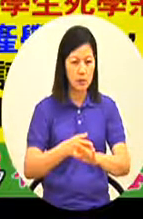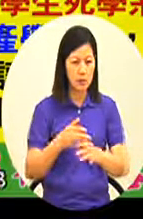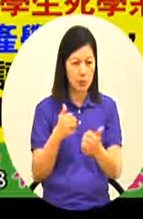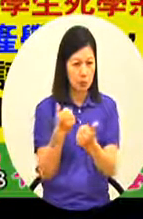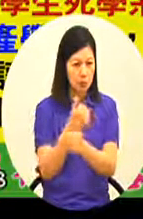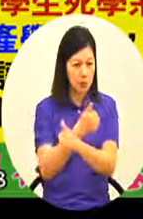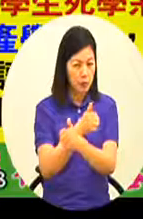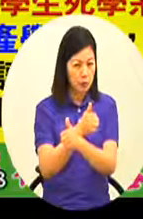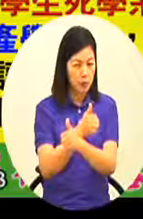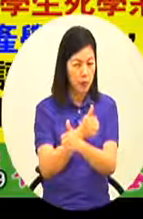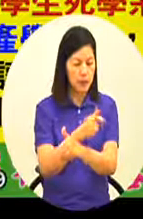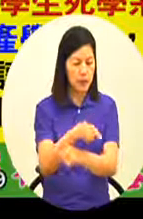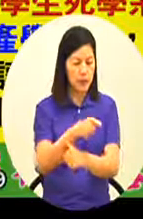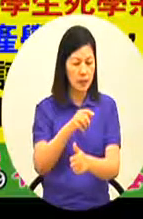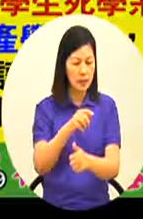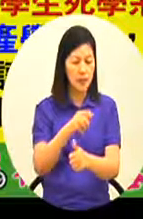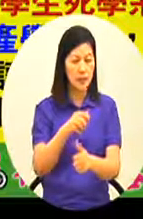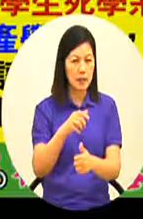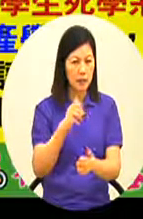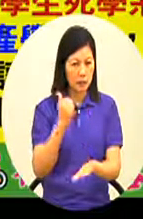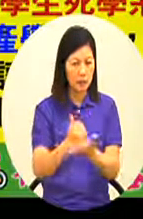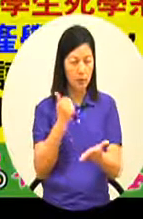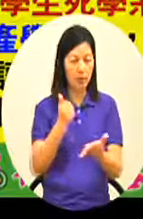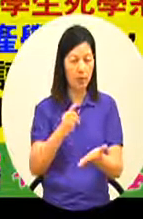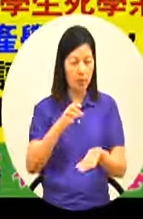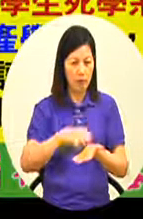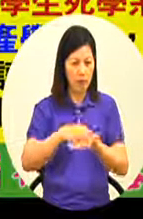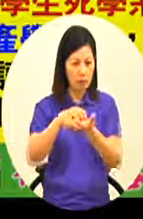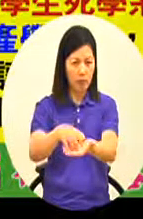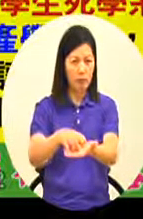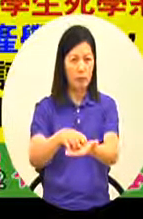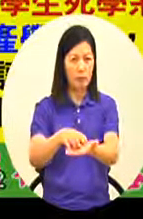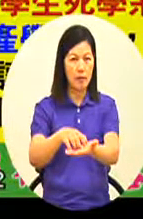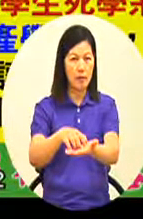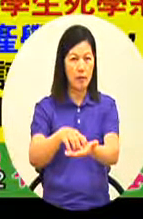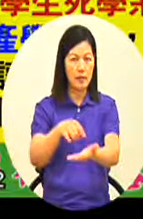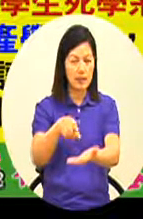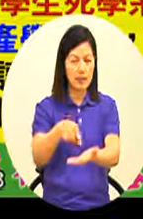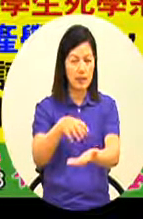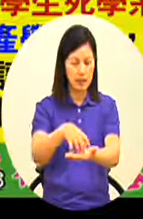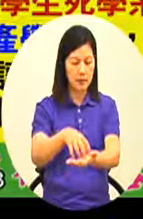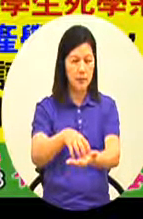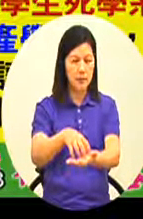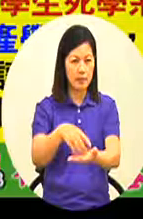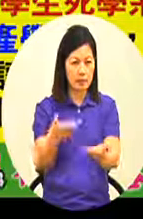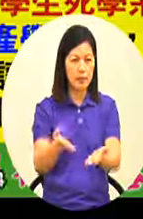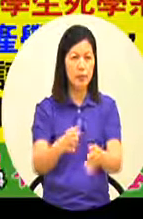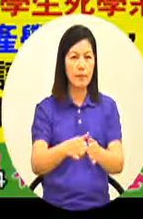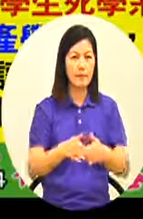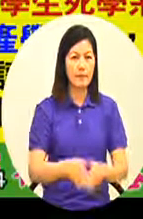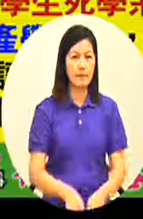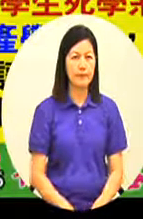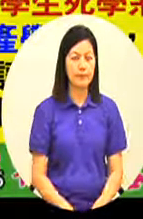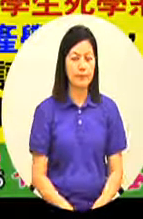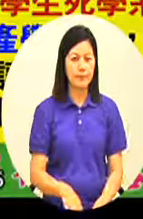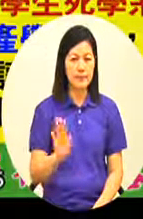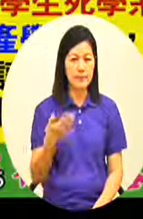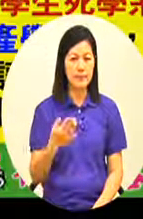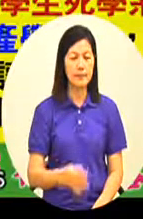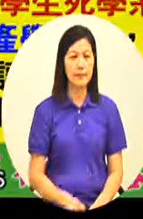的乙级商旅服务技术这个技术证嘛哈。但是目前南